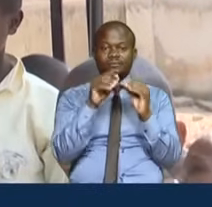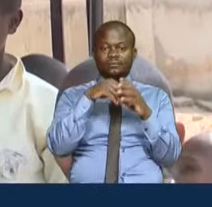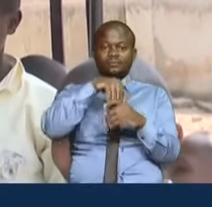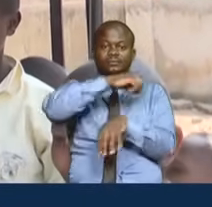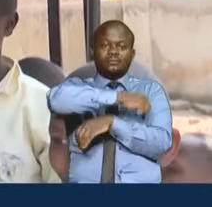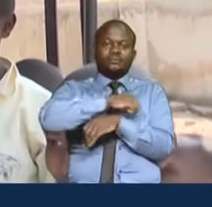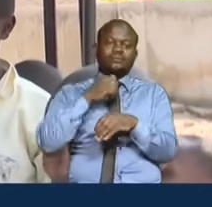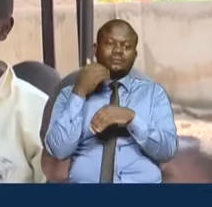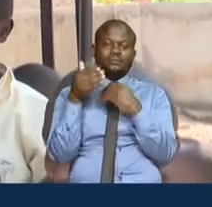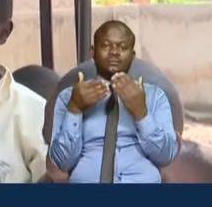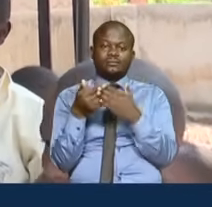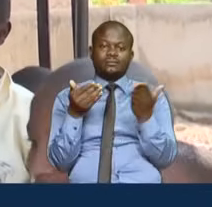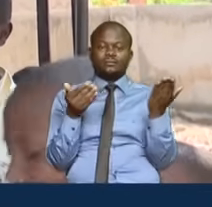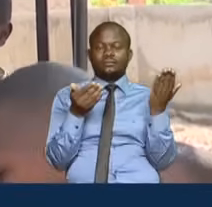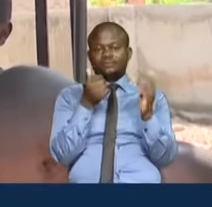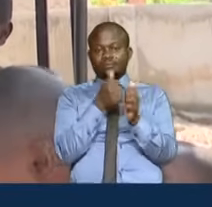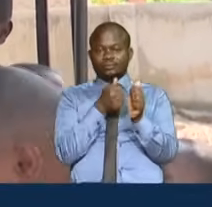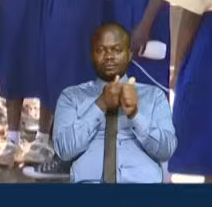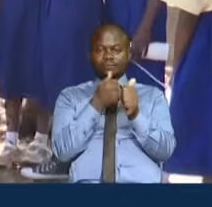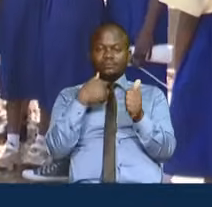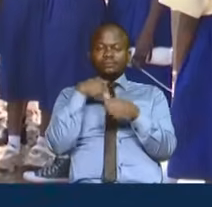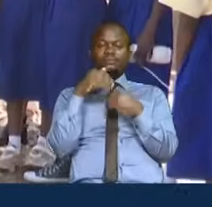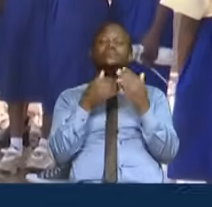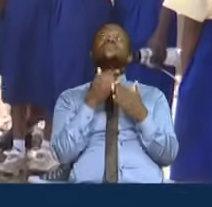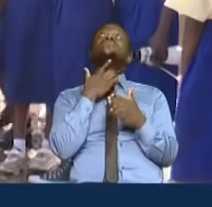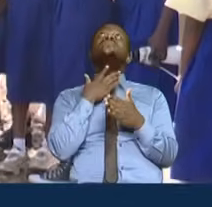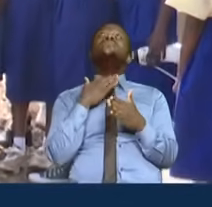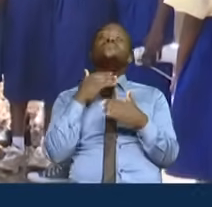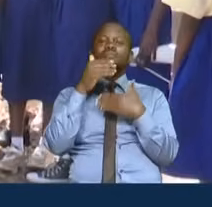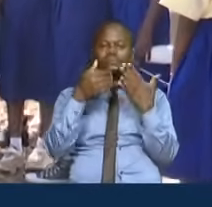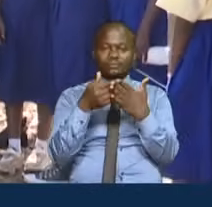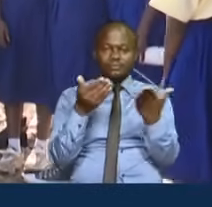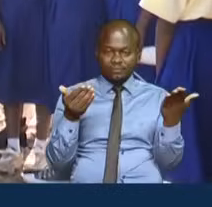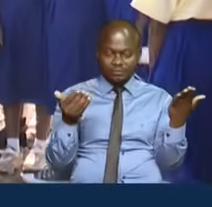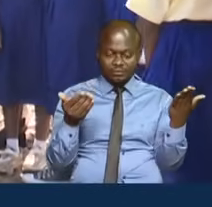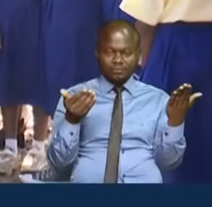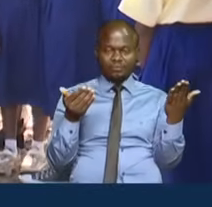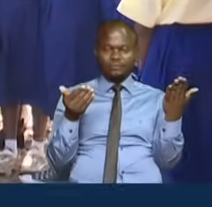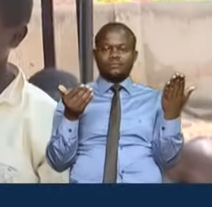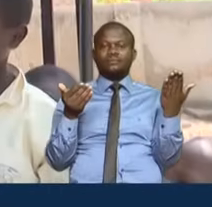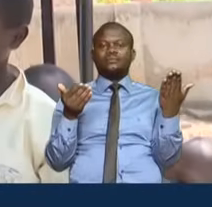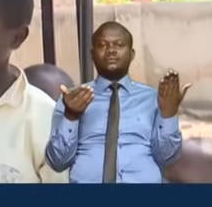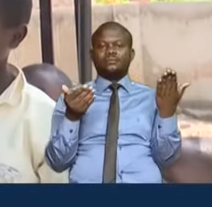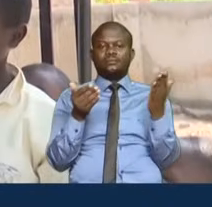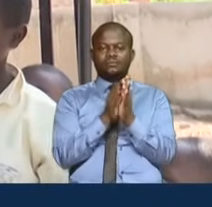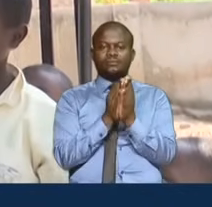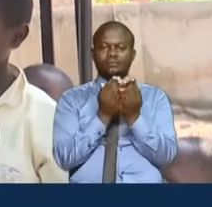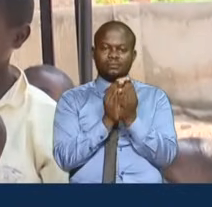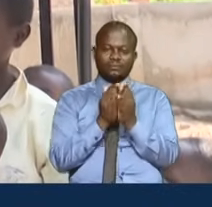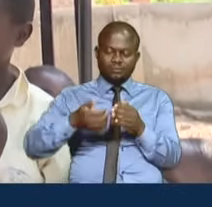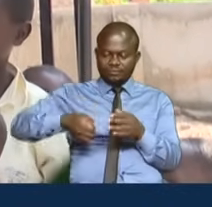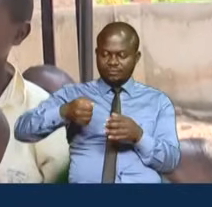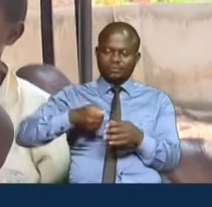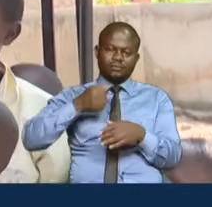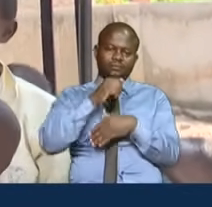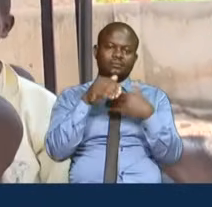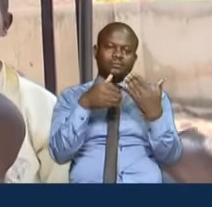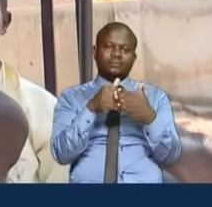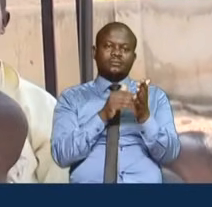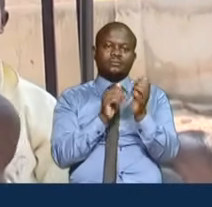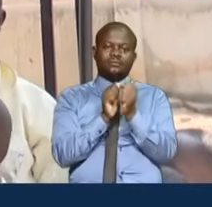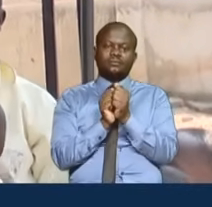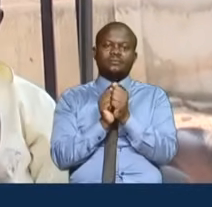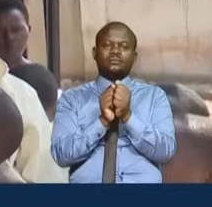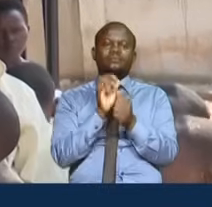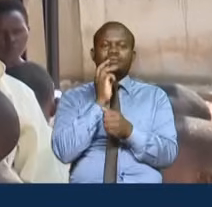Buri mwana ugize inyota akagenda kuri yanjerikani na gurudeyo cyangwa igikombe cye